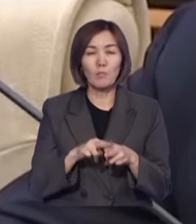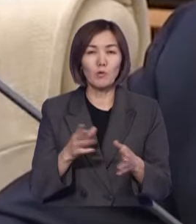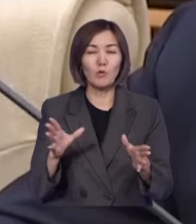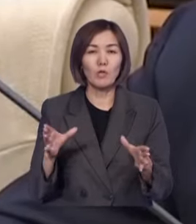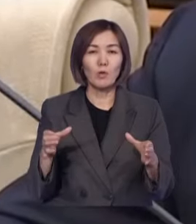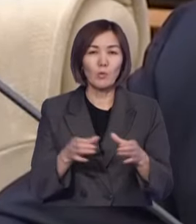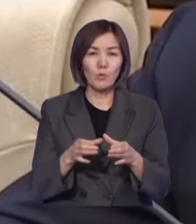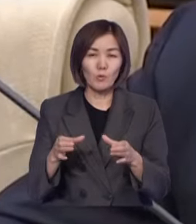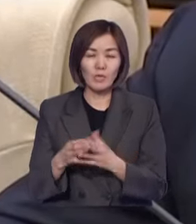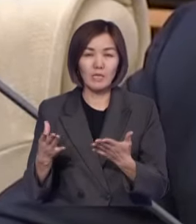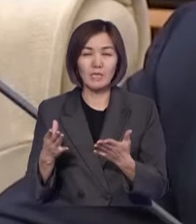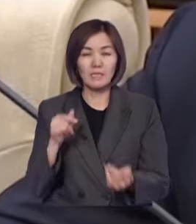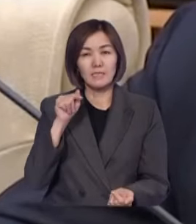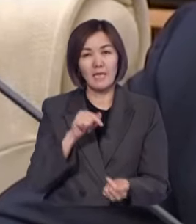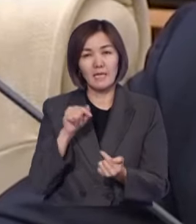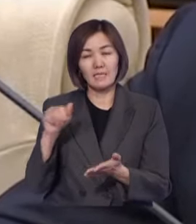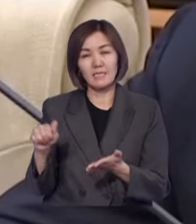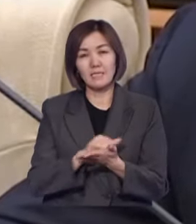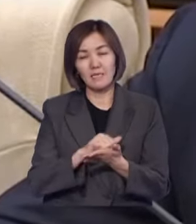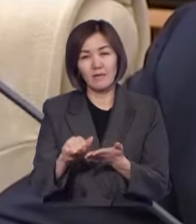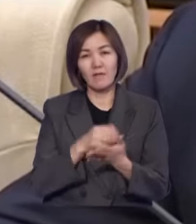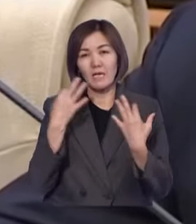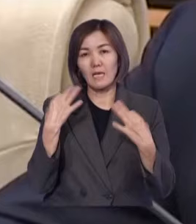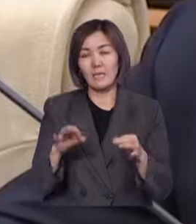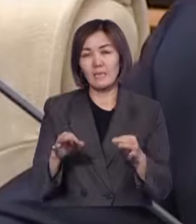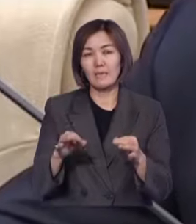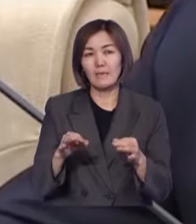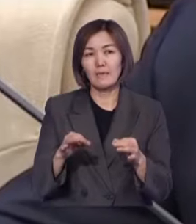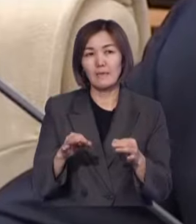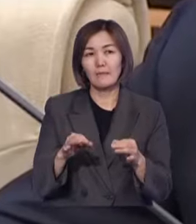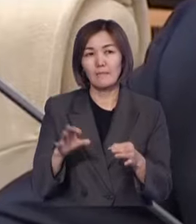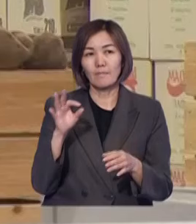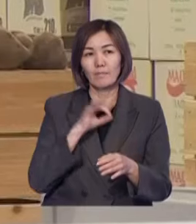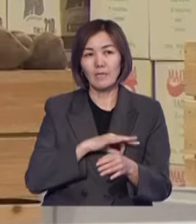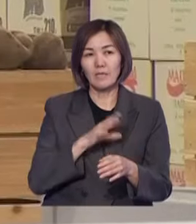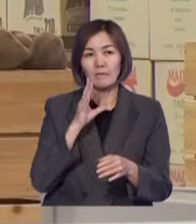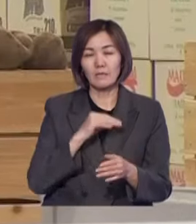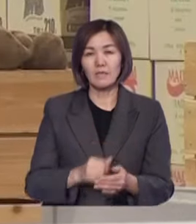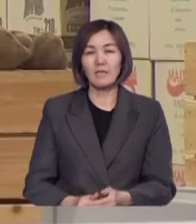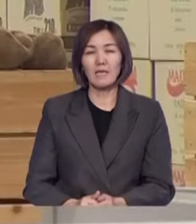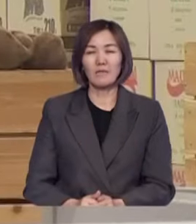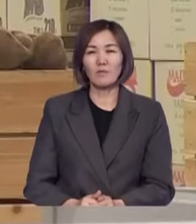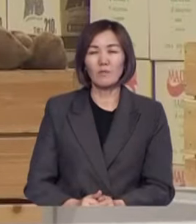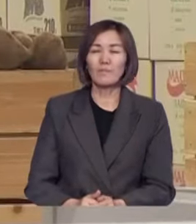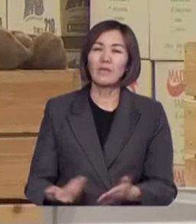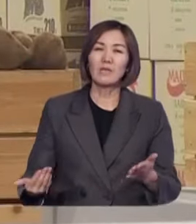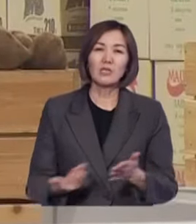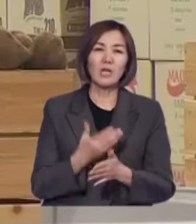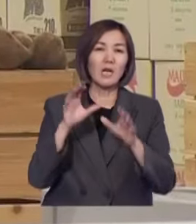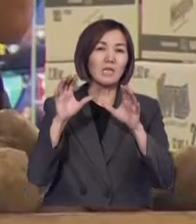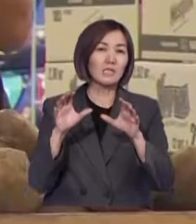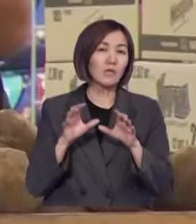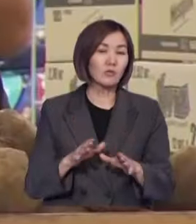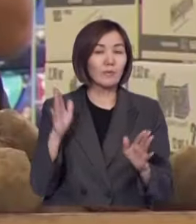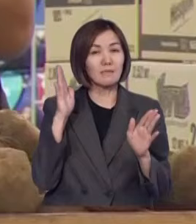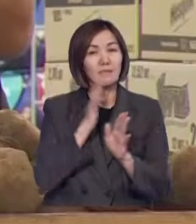органикалық өнім өндірісінің сәйкестік сертификатын бір-біріне тәуелсіз пайдалана алмайды. Жаңа заң жобасында табиғи өнімді